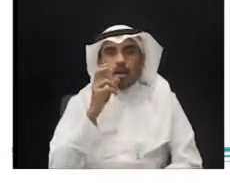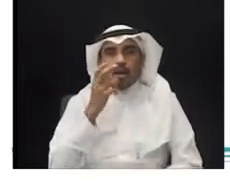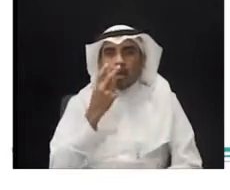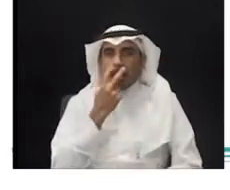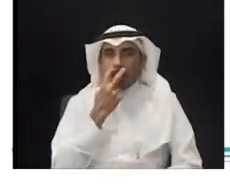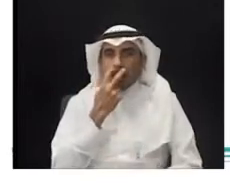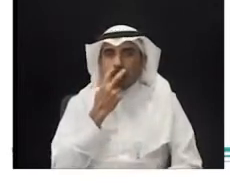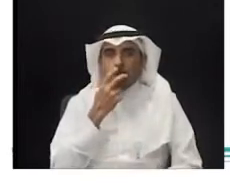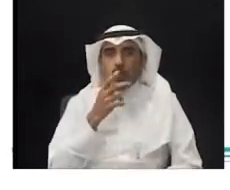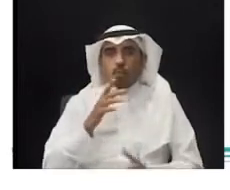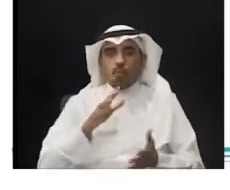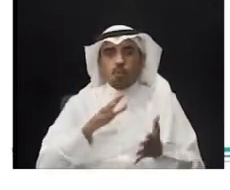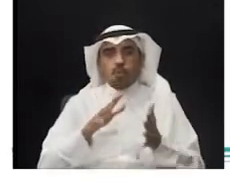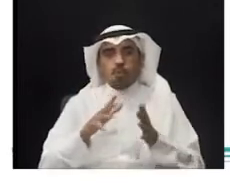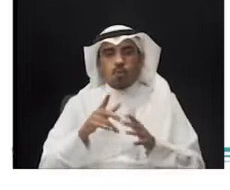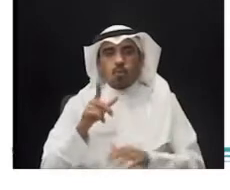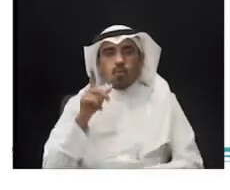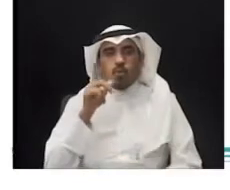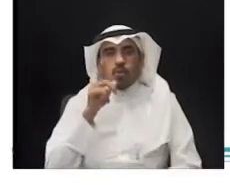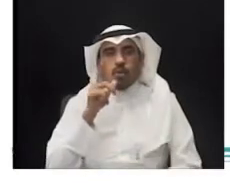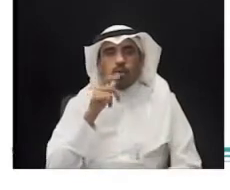اللغوي.